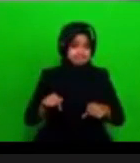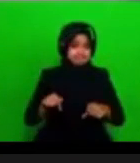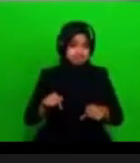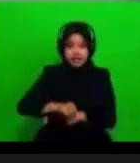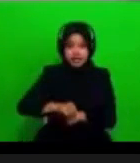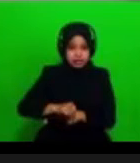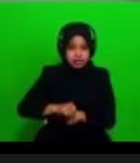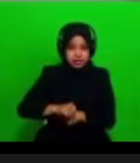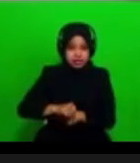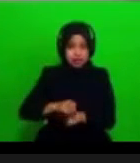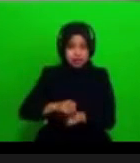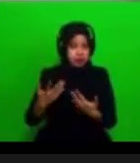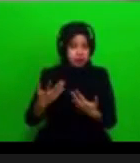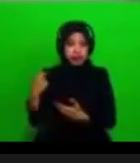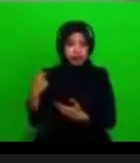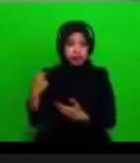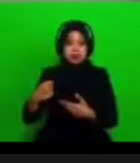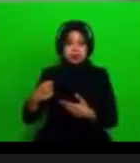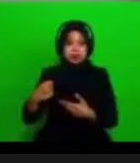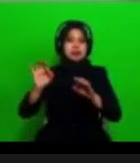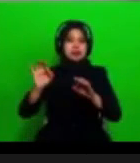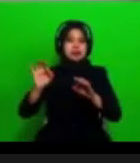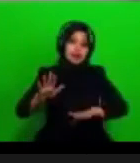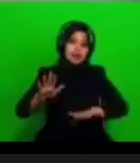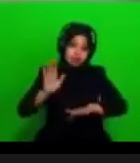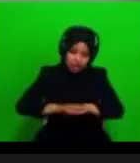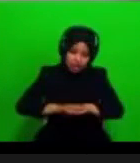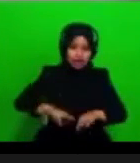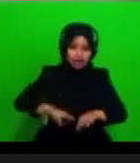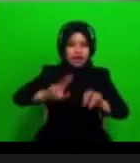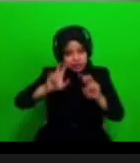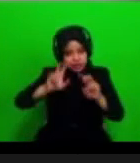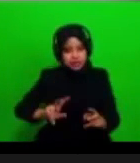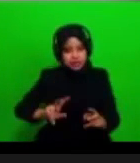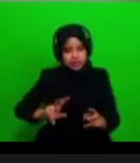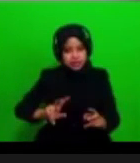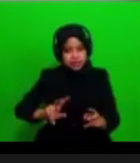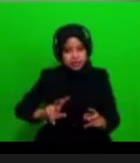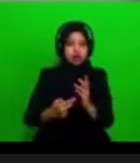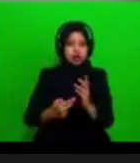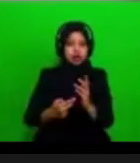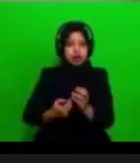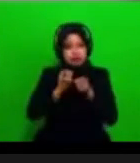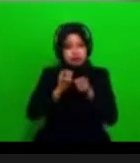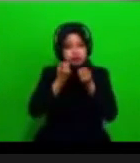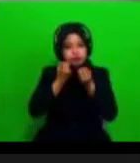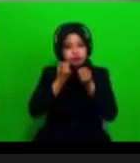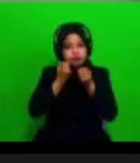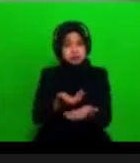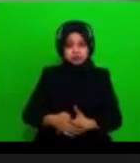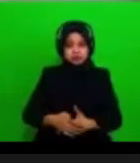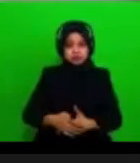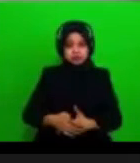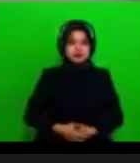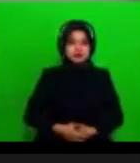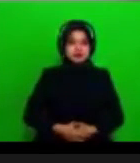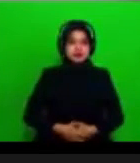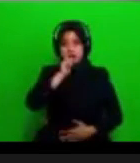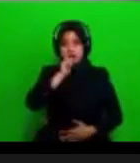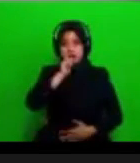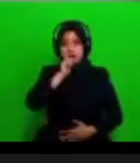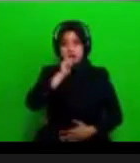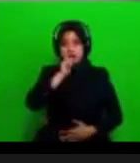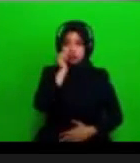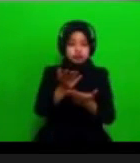ini Bapak Mendikbudristek beserta jajaran akan menginformasikan lebih detail. Bapak